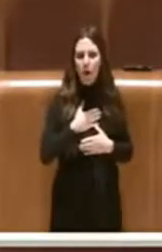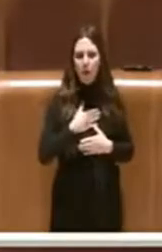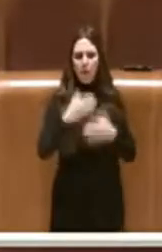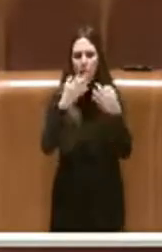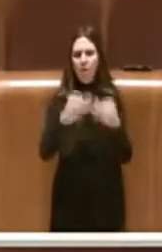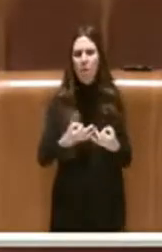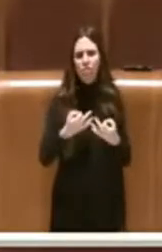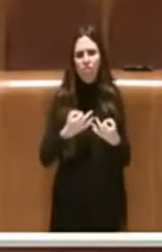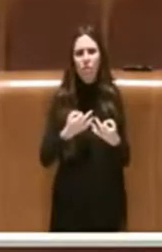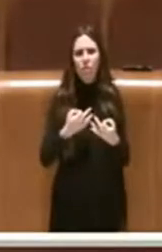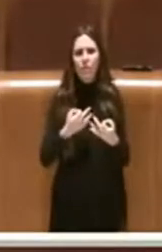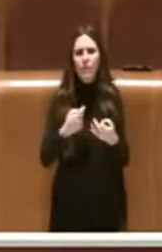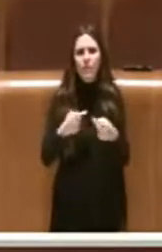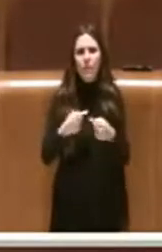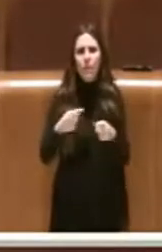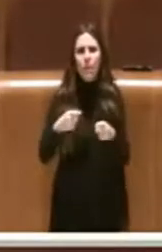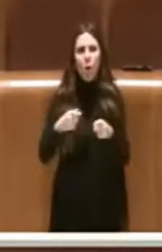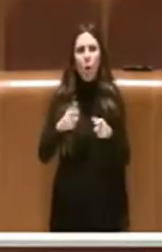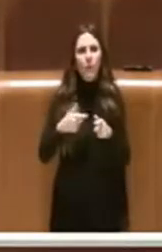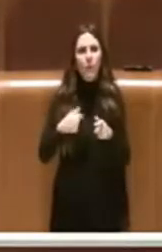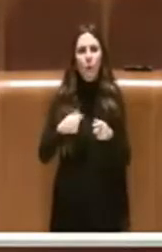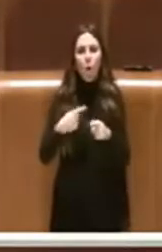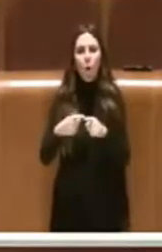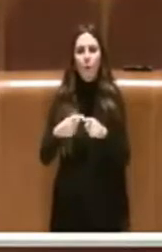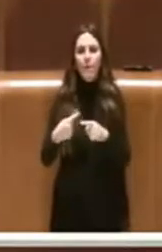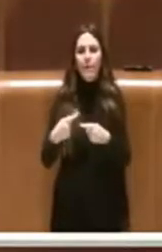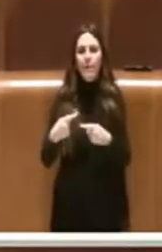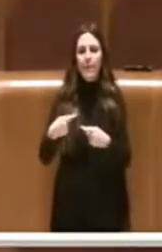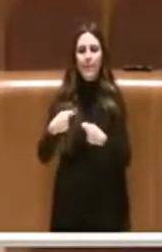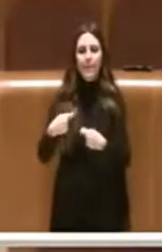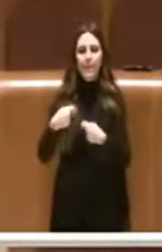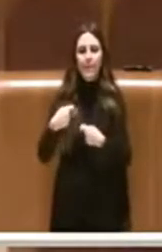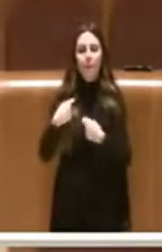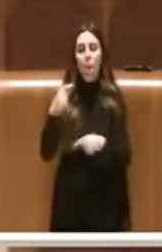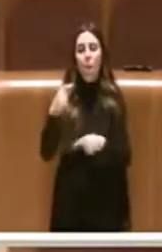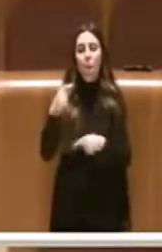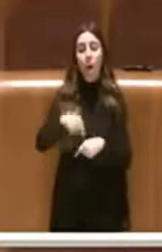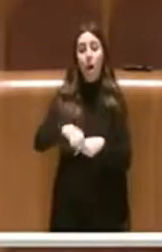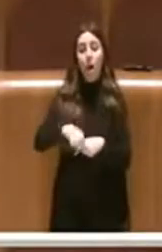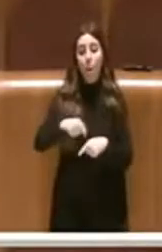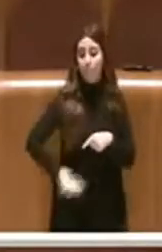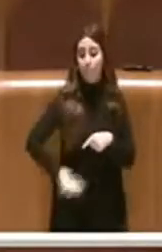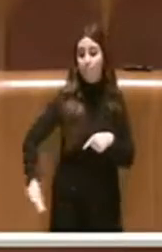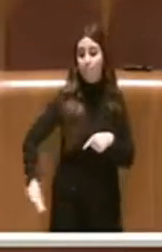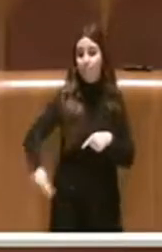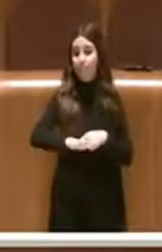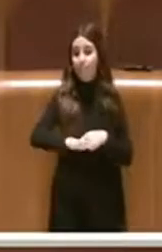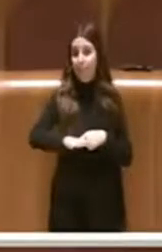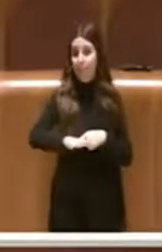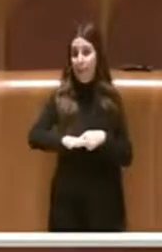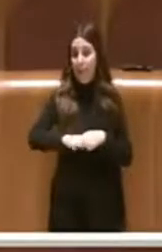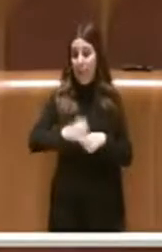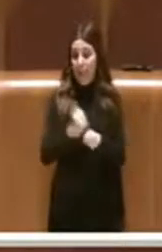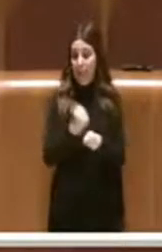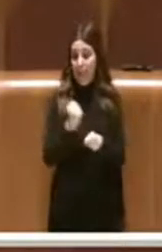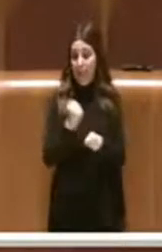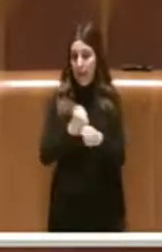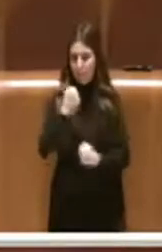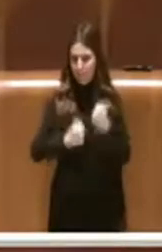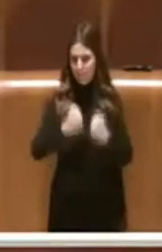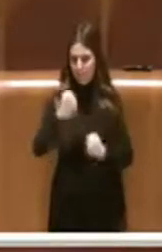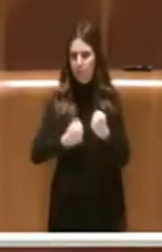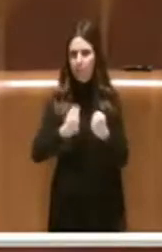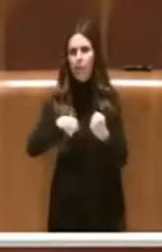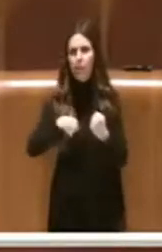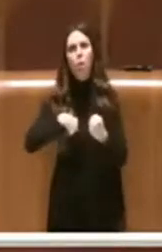sulla base della pressione che abbiamo dei lavoratori che sono qui sotto l'Aula. Allora, sinceramente io parlo a